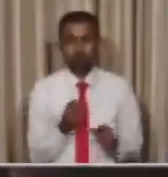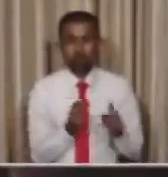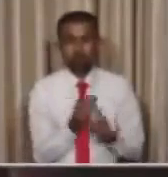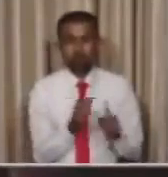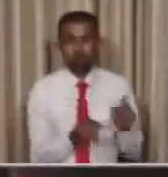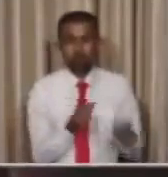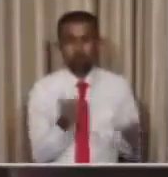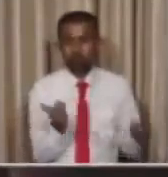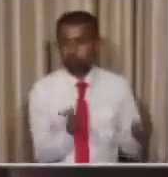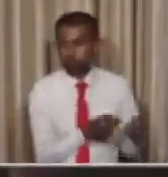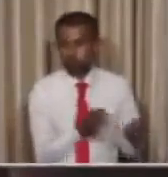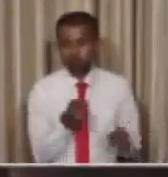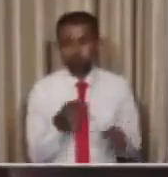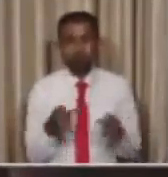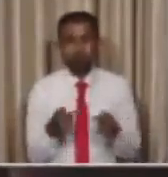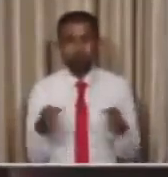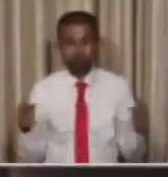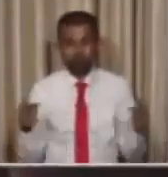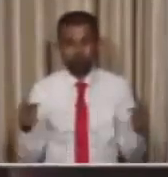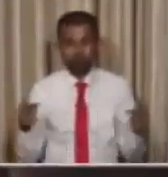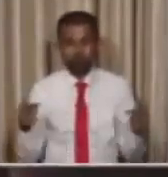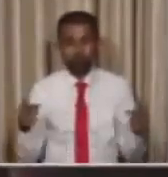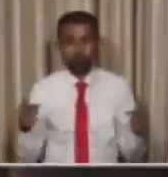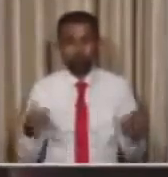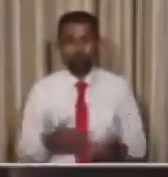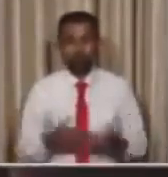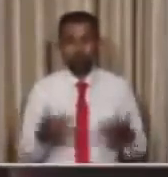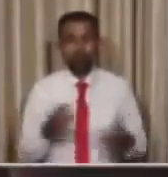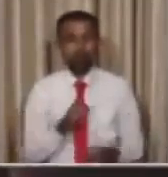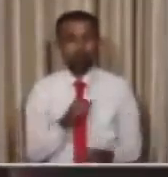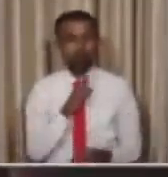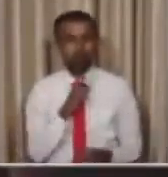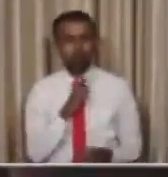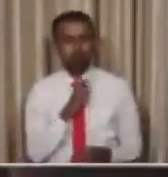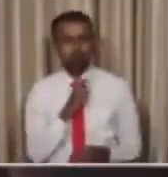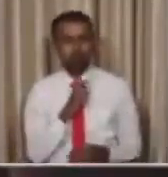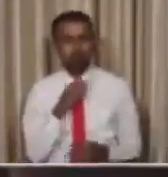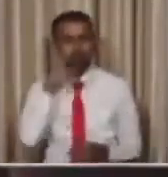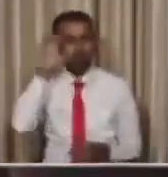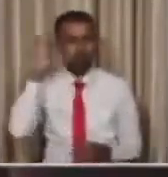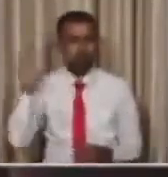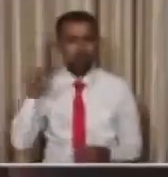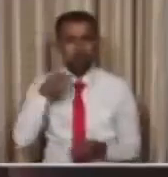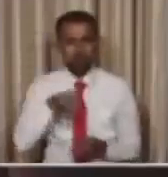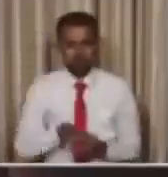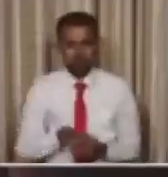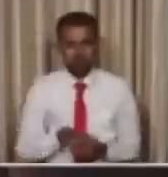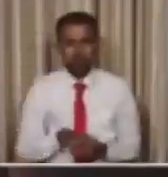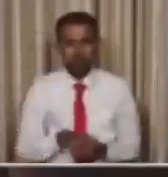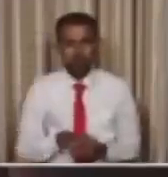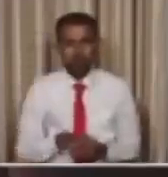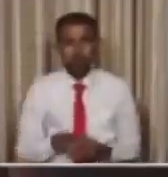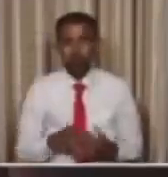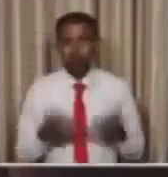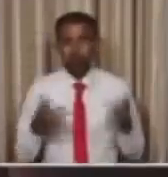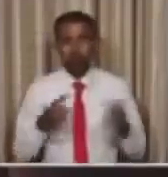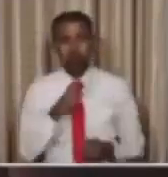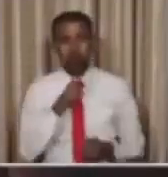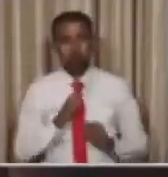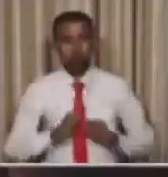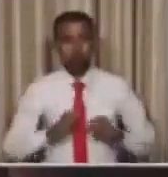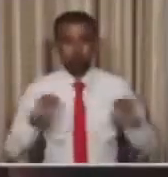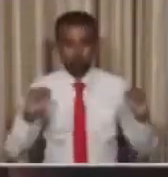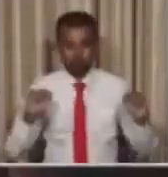ජාතිකයන් ඝාතනය කිරීමට එරෙහිව අද ඔවුන් විශාල හඬක් ඔවුන්ගේ රටවල් වල අද ඔවුන් විශාල හඬක් නගලා